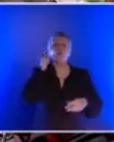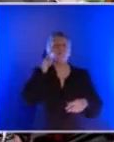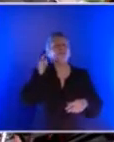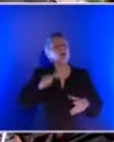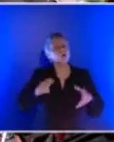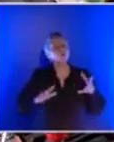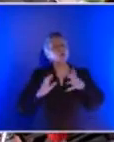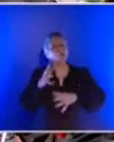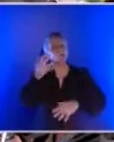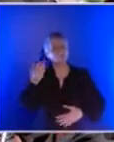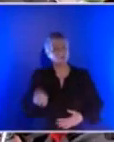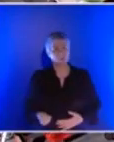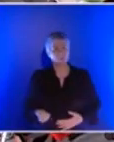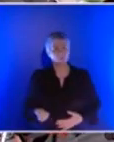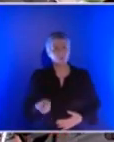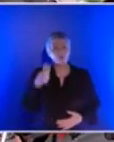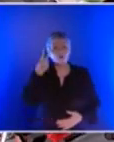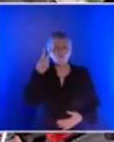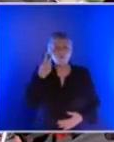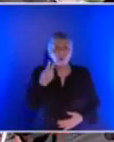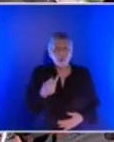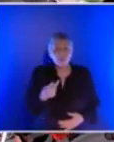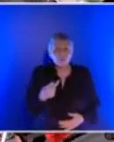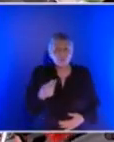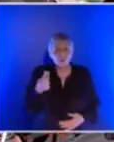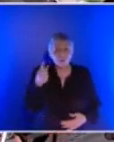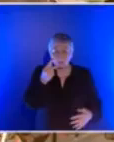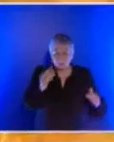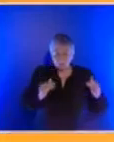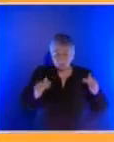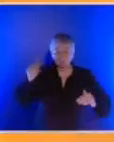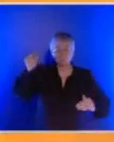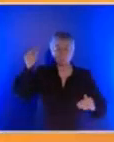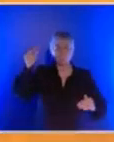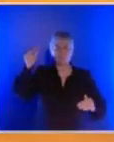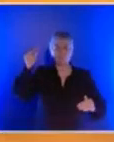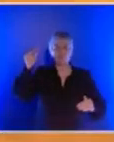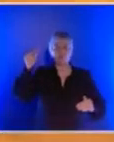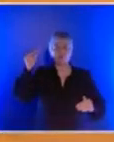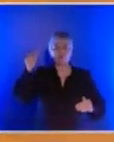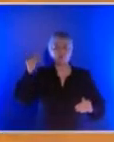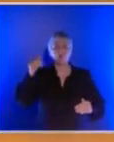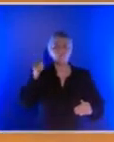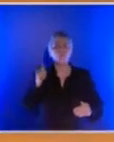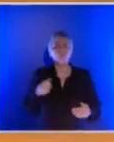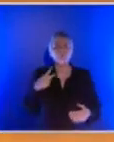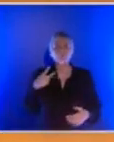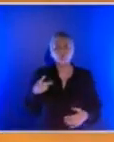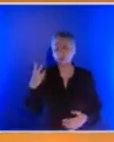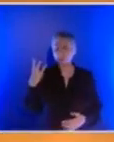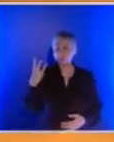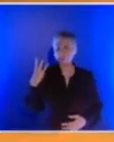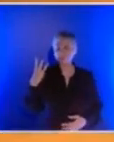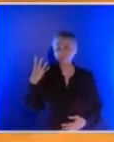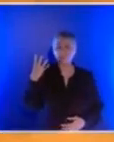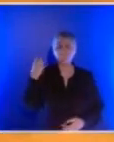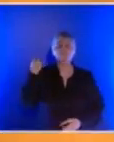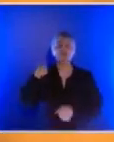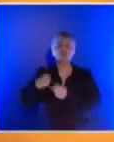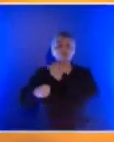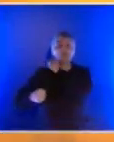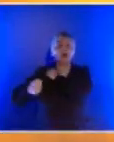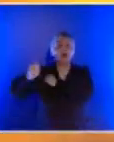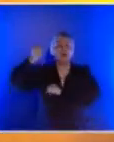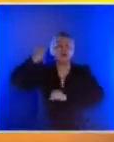ψαλίδες άνοιξαν. Σήμερα δεν έχουν γίνει εκλογές τα τελευταία 3 ή 4 χρόνια σε καμιά χώρα που να μην είναι οι